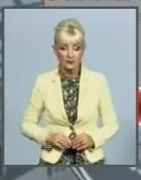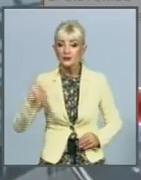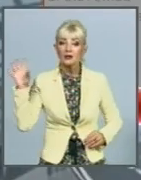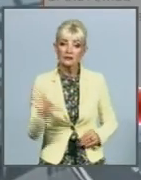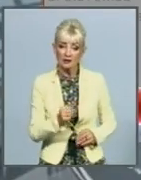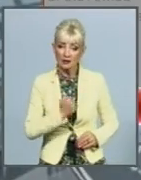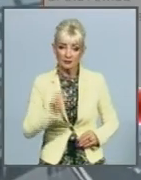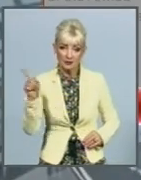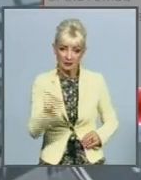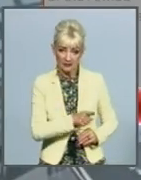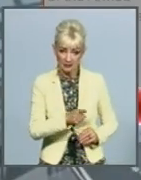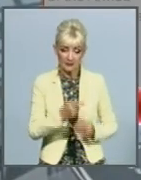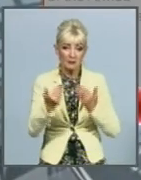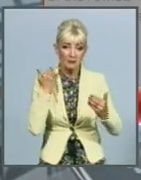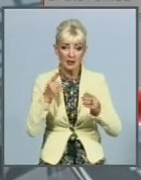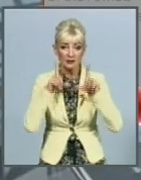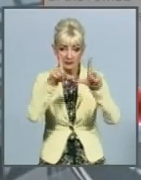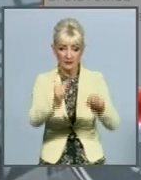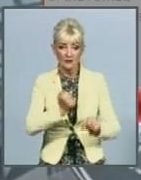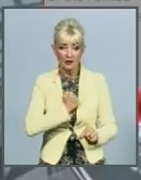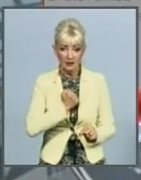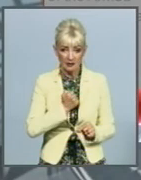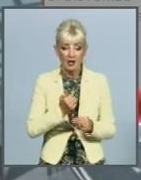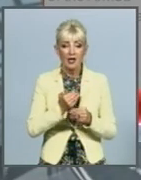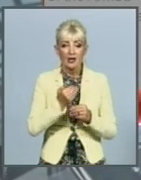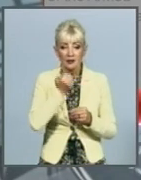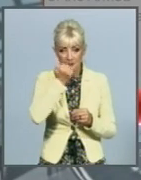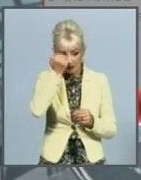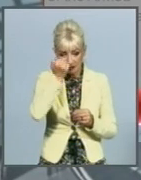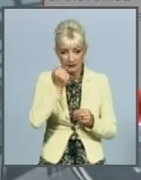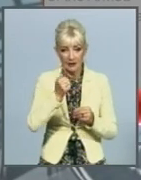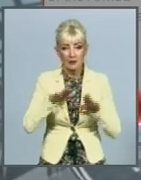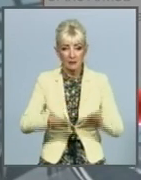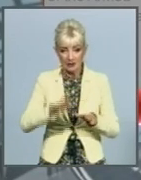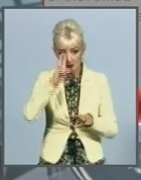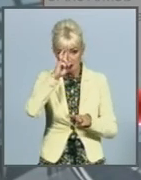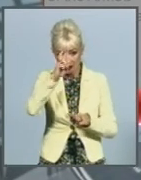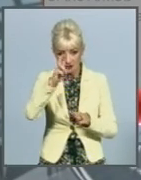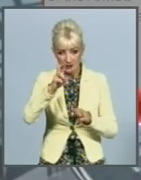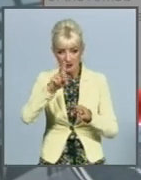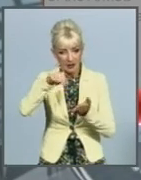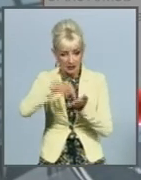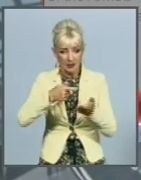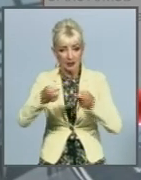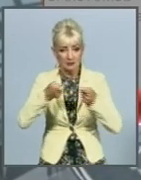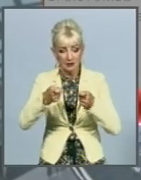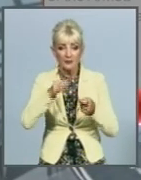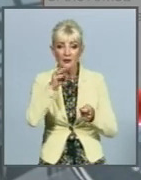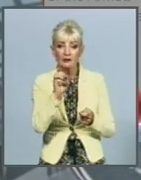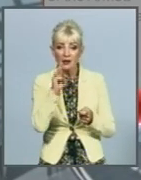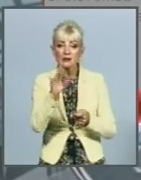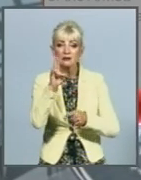Усім призовникам перед відправкою у війська за допомогою місцевих державних адміністрацій проводилися відповідні тести на